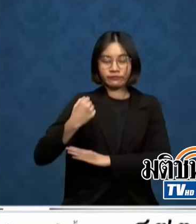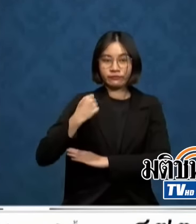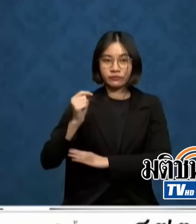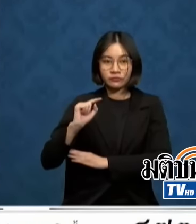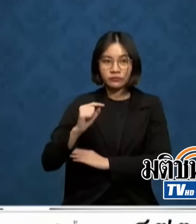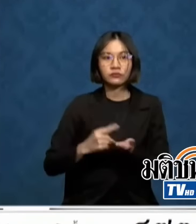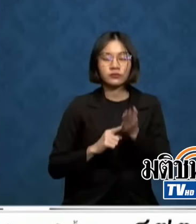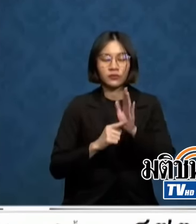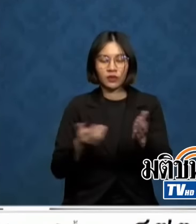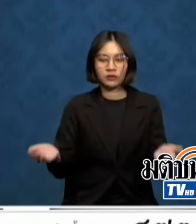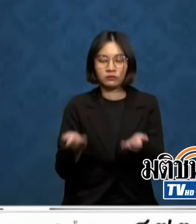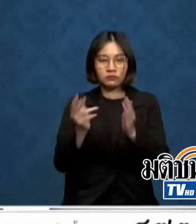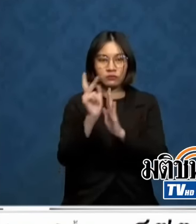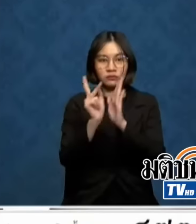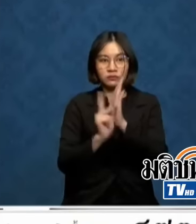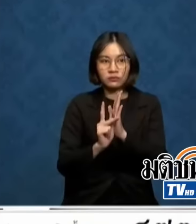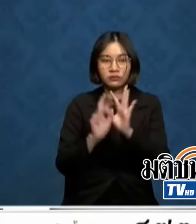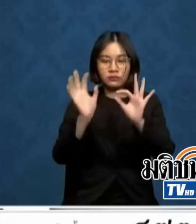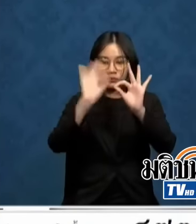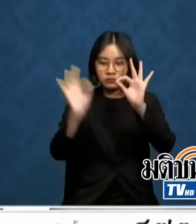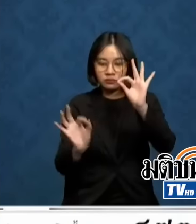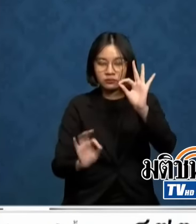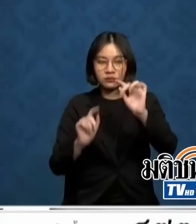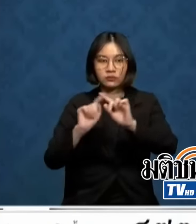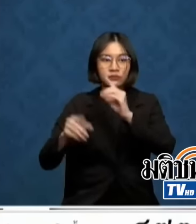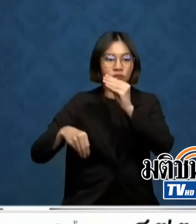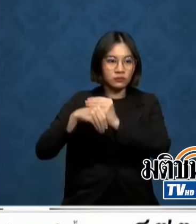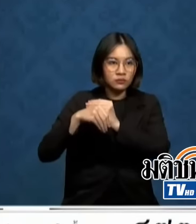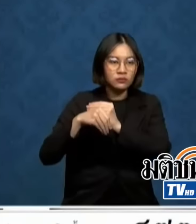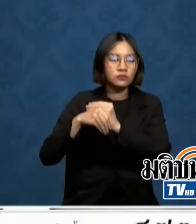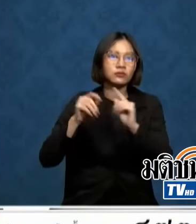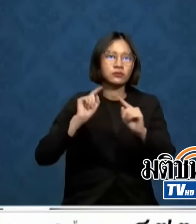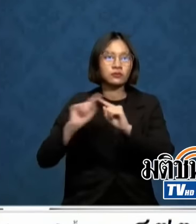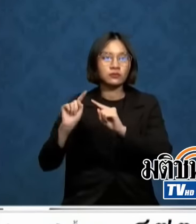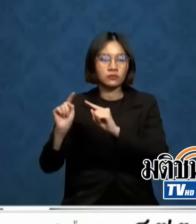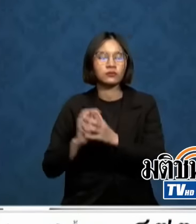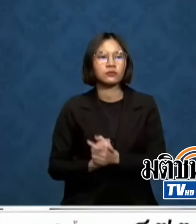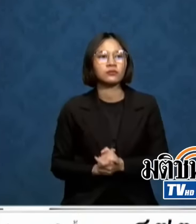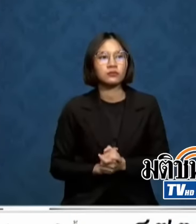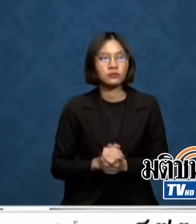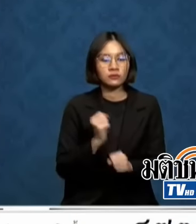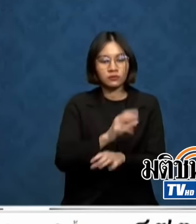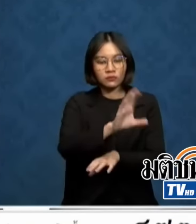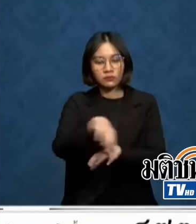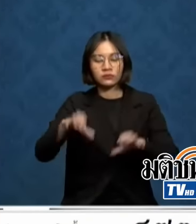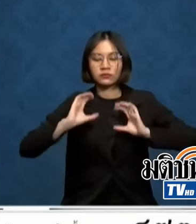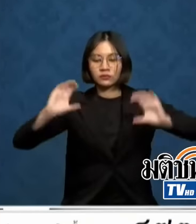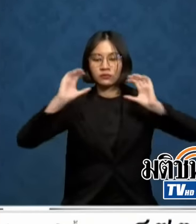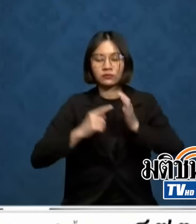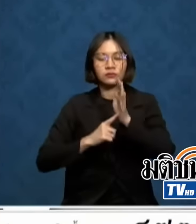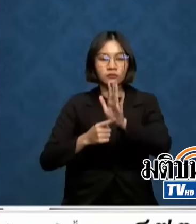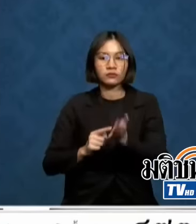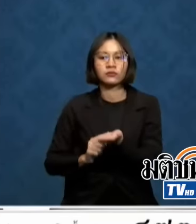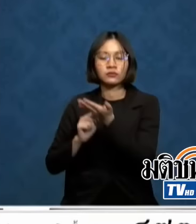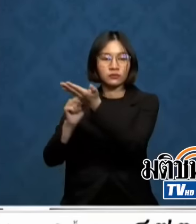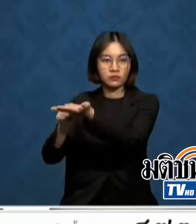การเสนอและผลักดันกฎหมายที่มีเนื้อหาสาระที่เพิ่มเติมและนอกเหนือจากเนื้อหาสาระที่หน่วยงานราชการนั้นเสนอขึ้น